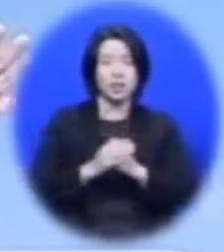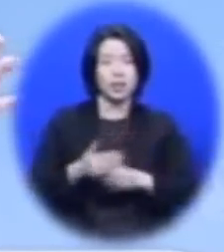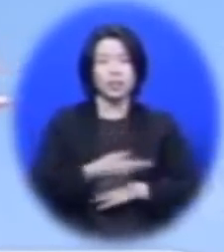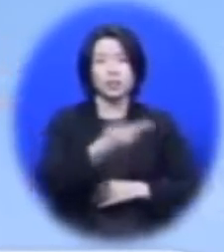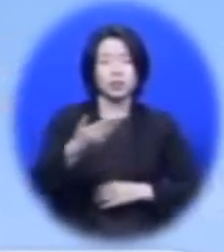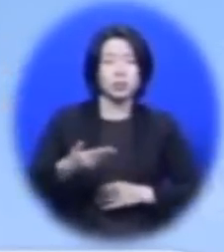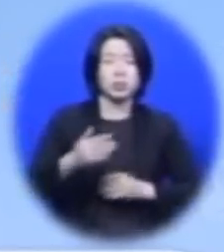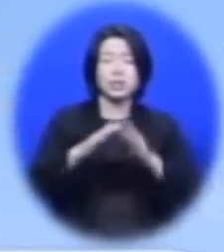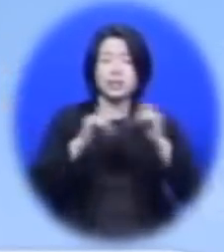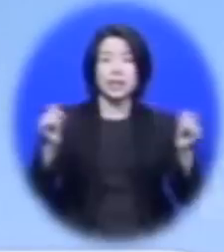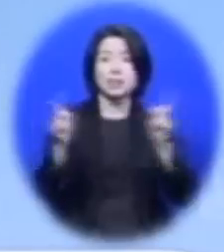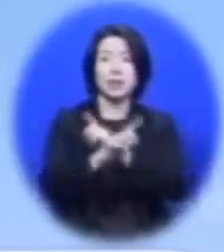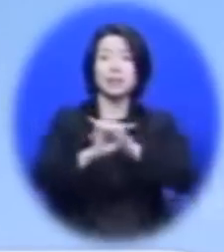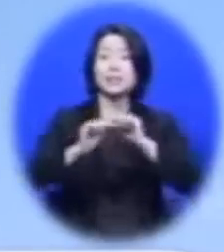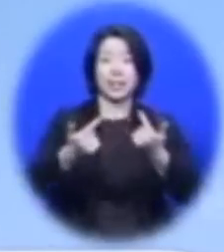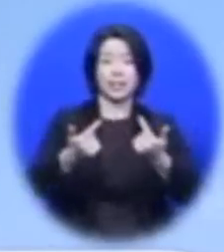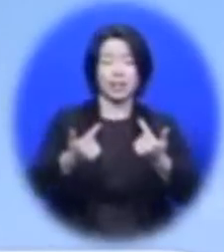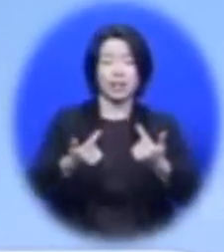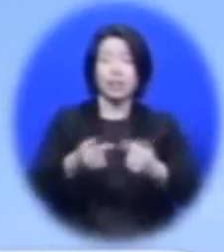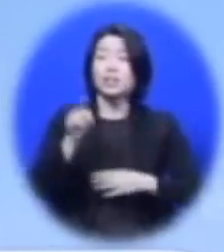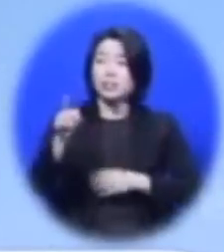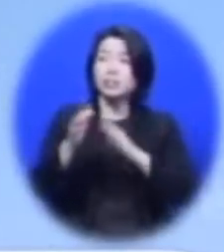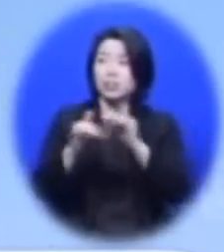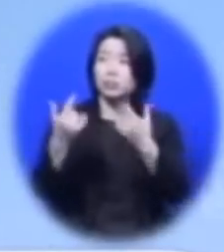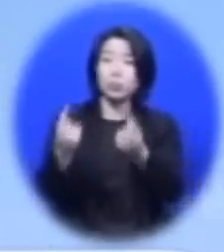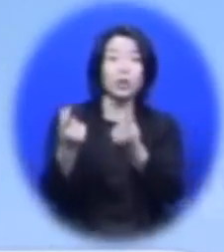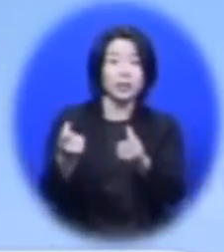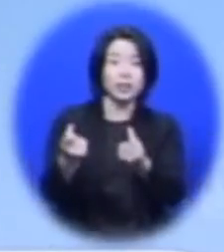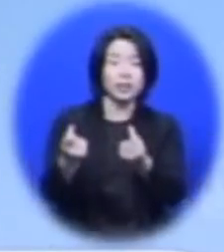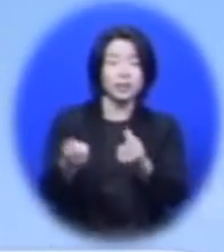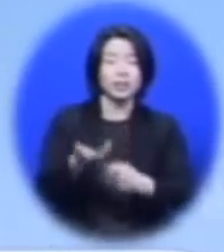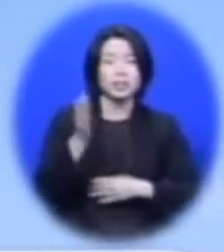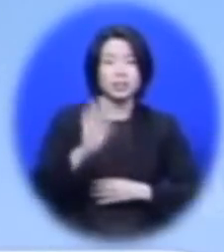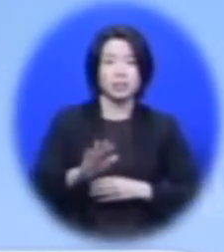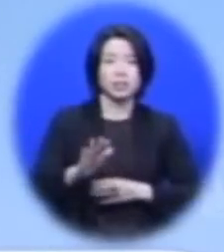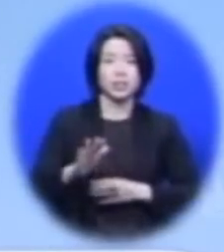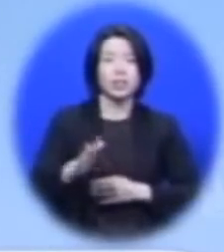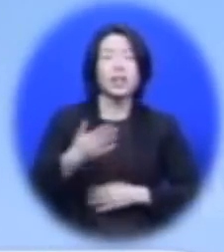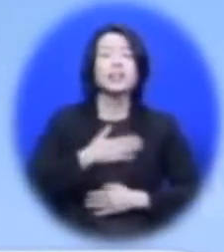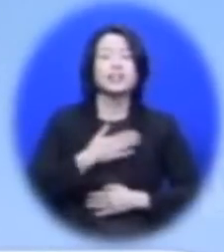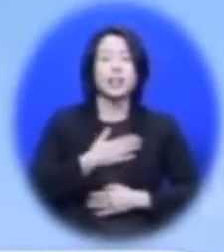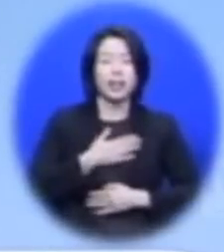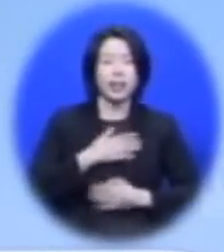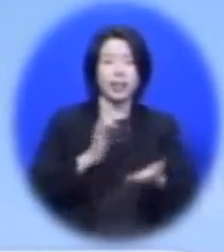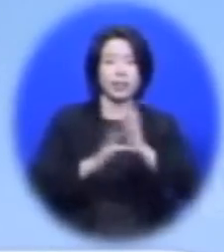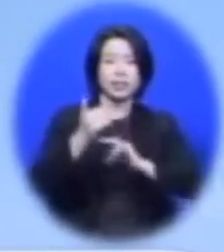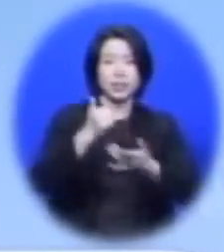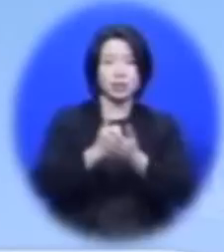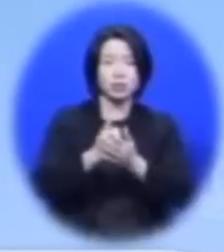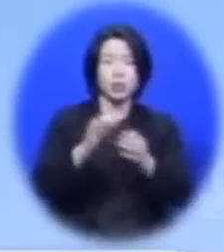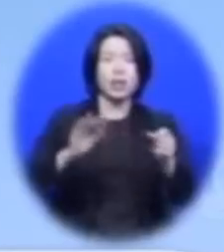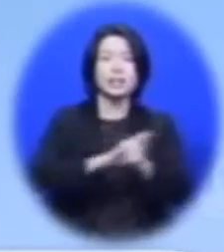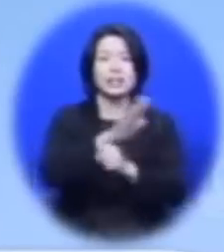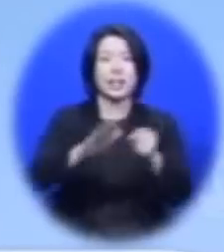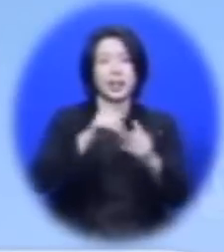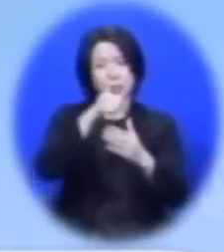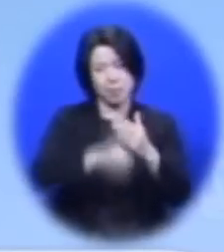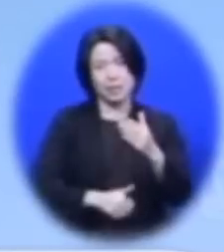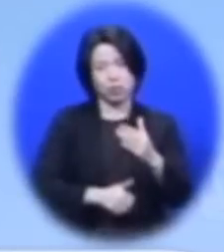안 바뀔 수 있어요. 그 사람이 그 사람이에요. 그런데 내가 예수님과 사랑에